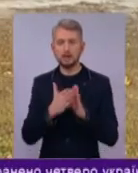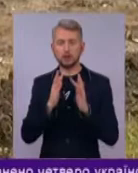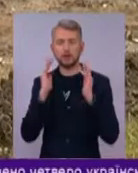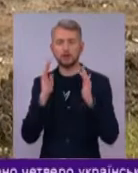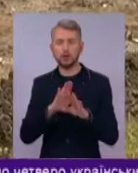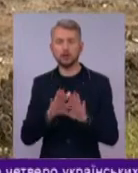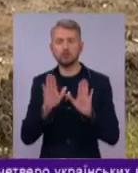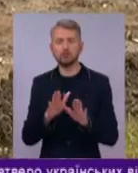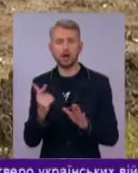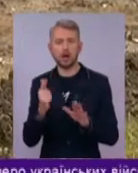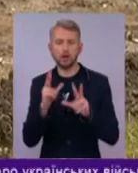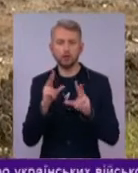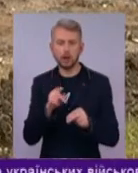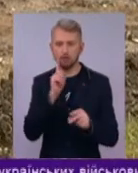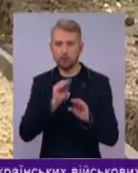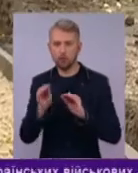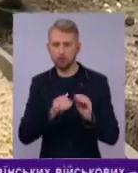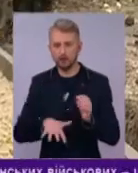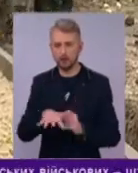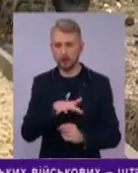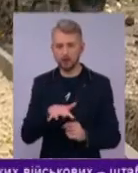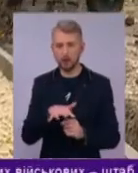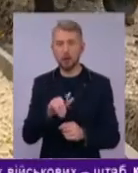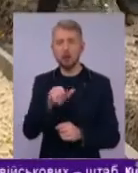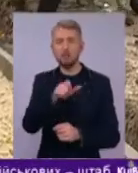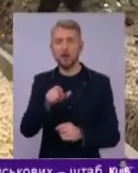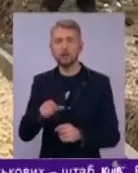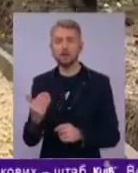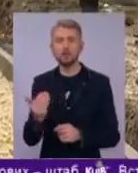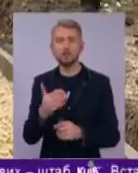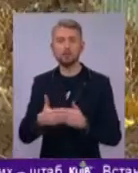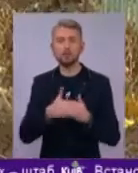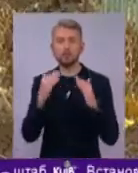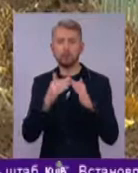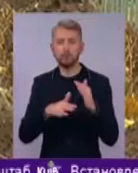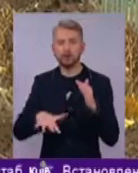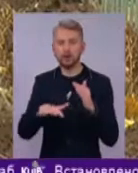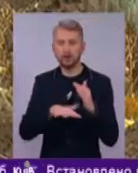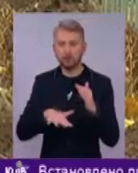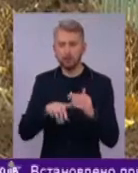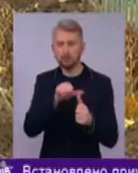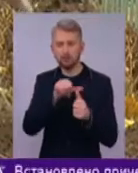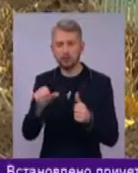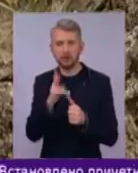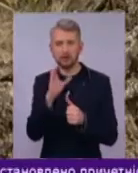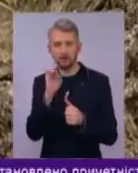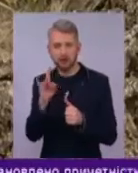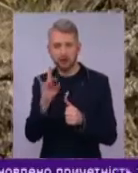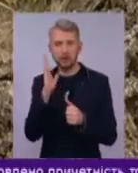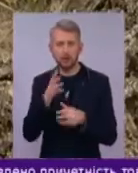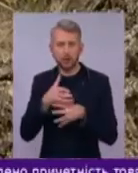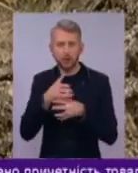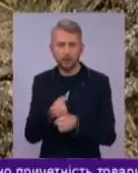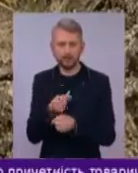не лише гарантуватиме благоустрій ділянок. У мешканців, чию прибудинкову територію виокремили у сквери, зменшаться суми в